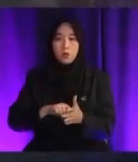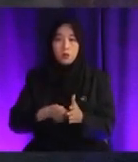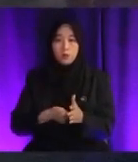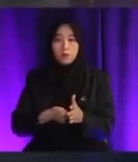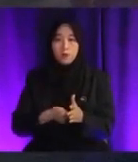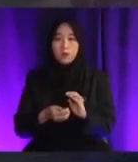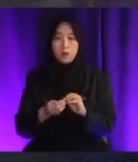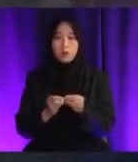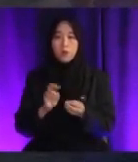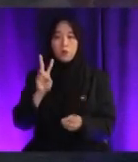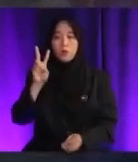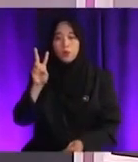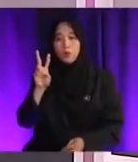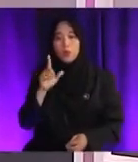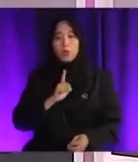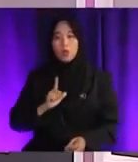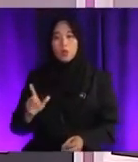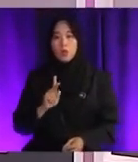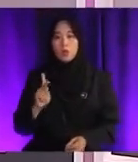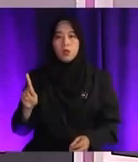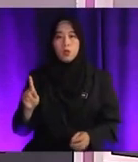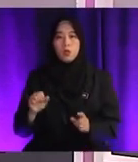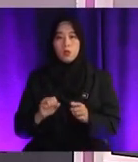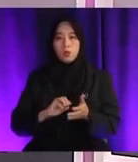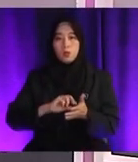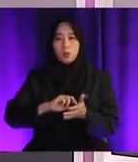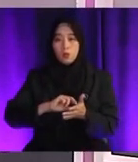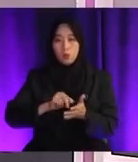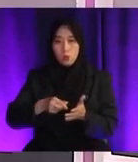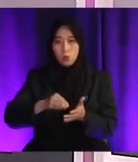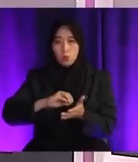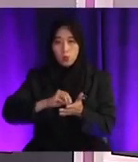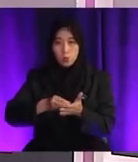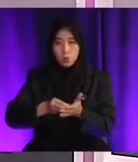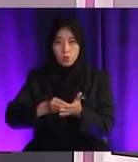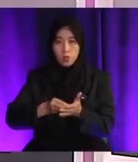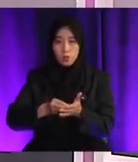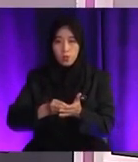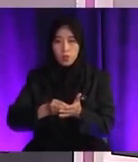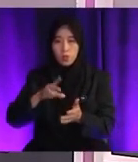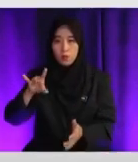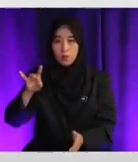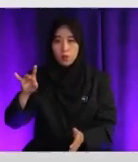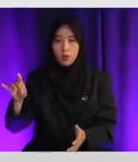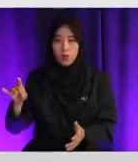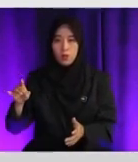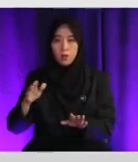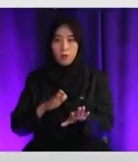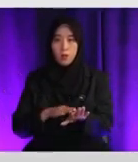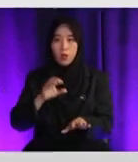kedua, laraskan suis pilihan pada kedudukan ohm. Suis pilihan kedudukan ohm.